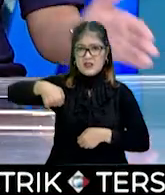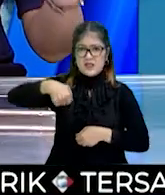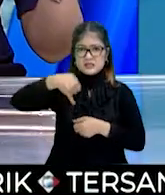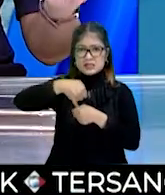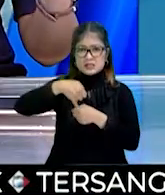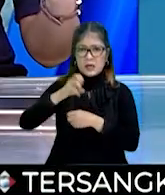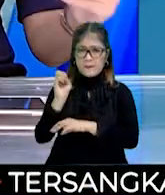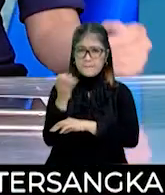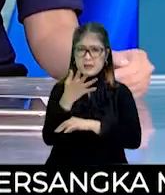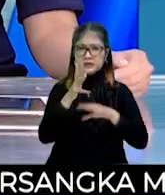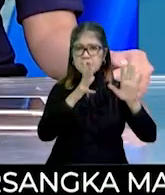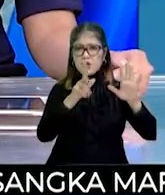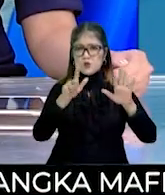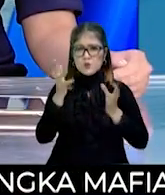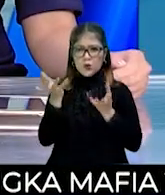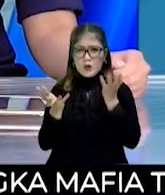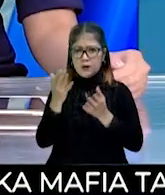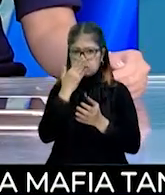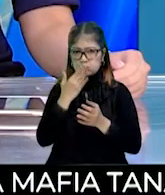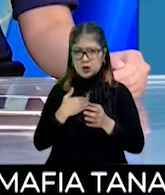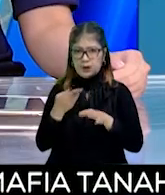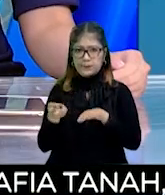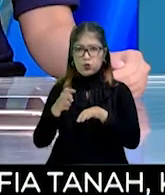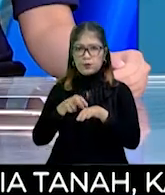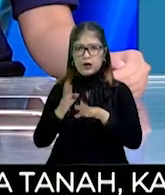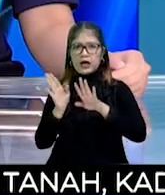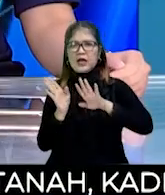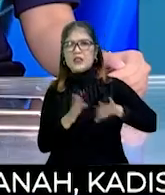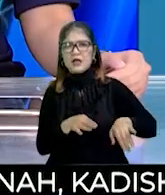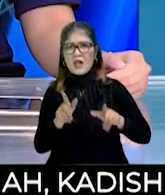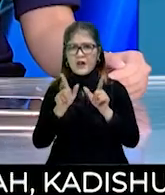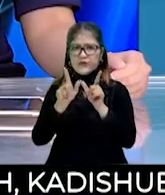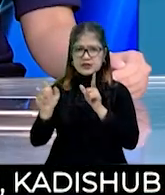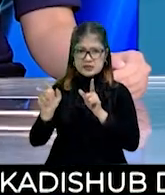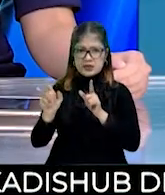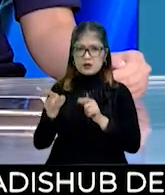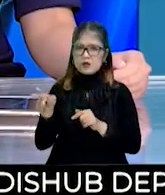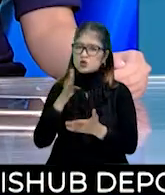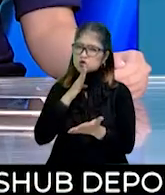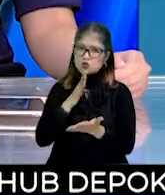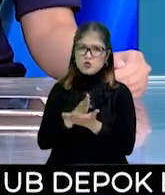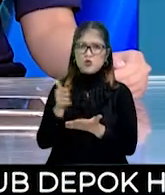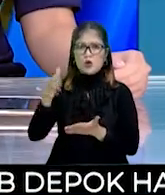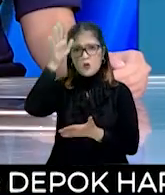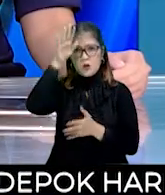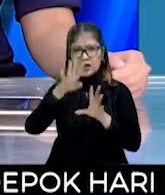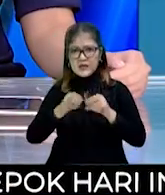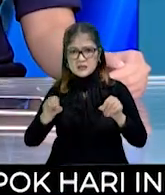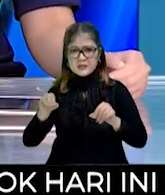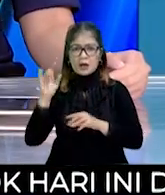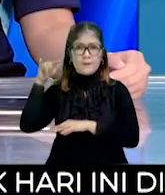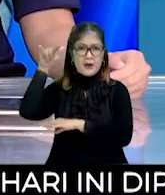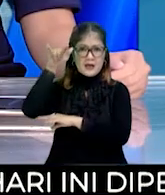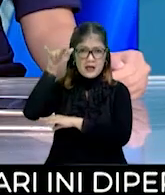seberat 97 gram milik penumpang yang tertinggal di toilet. Berkat kejujurannya ini, pihak Bandara Kuala Namu memberikan